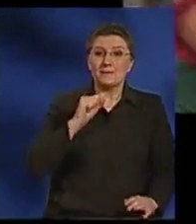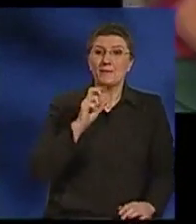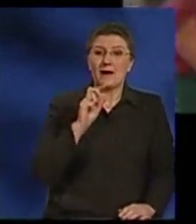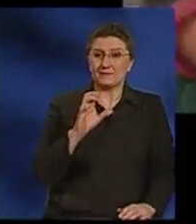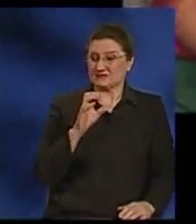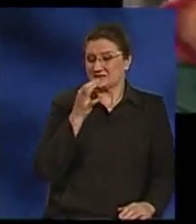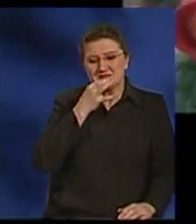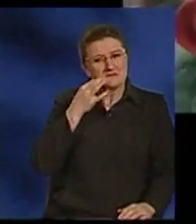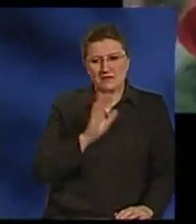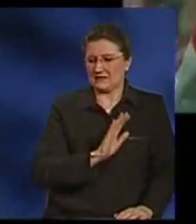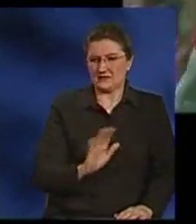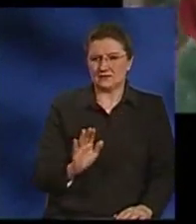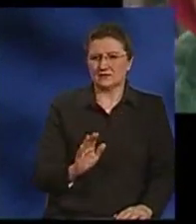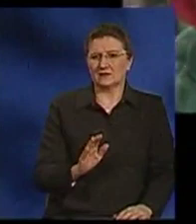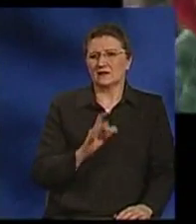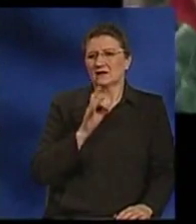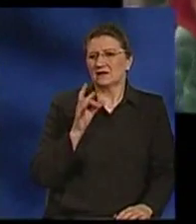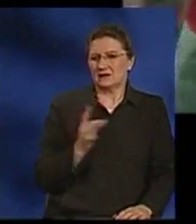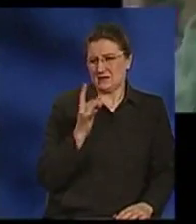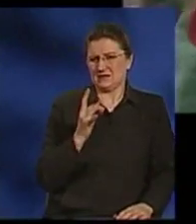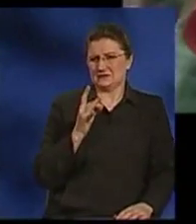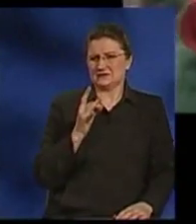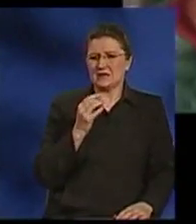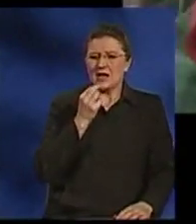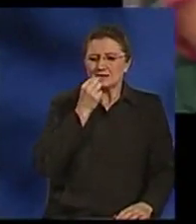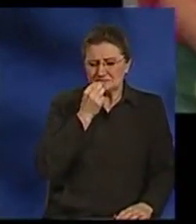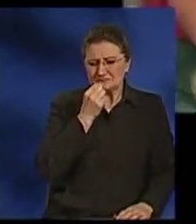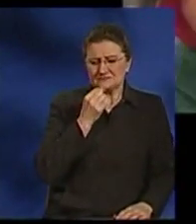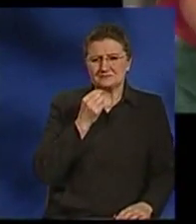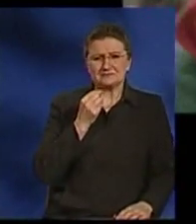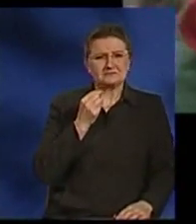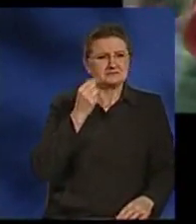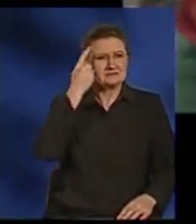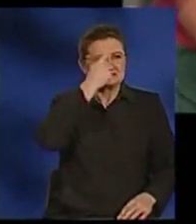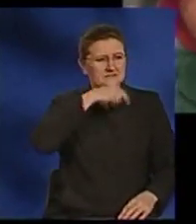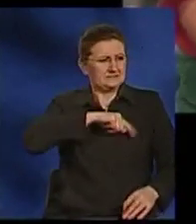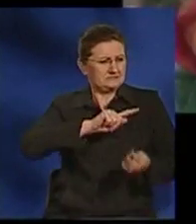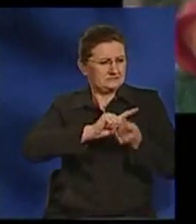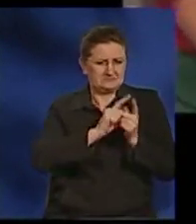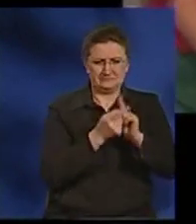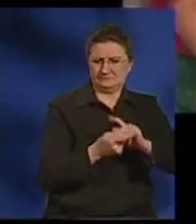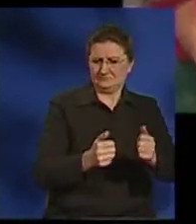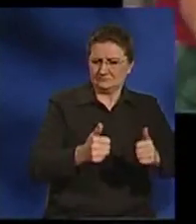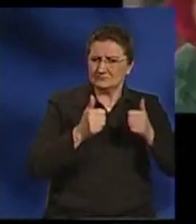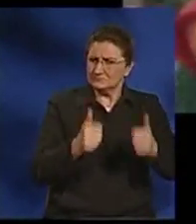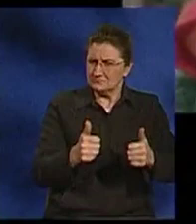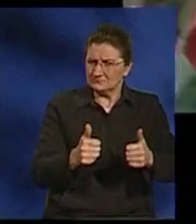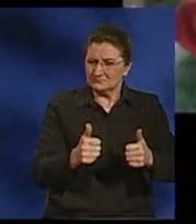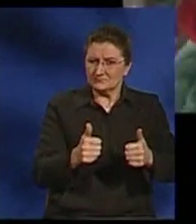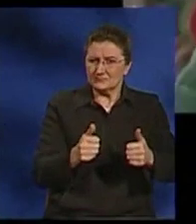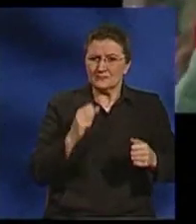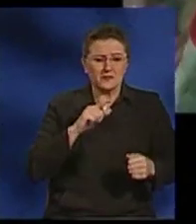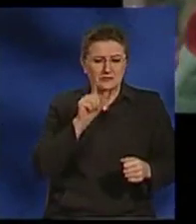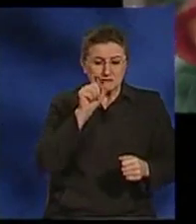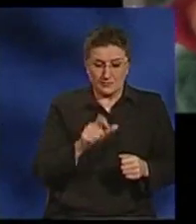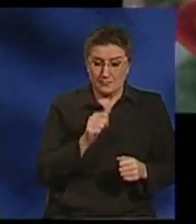что вы так суететесь? Всего-то разок уснул, и жизнь стала так прекрасна, так хороша. Этот корешок может сделать